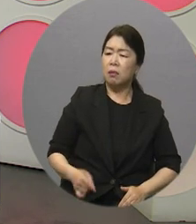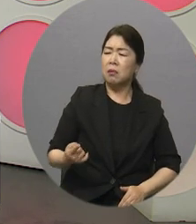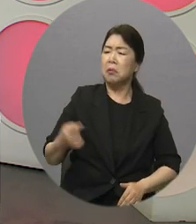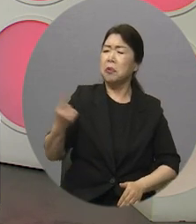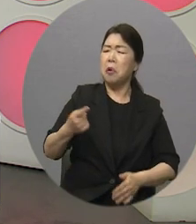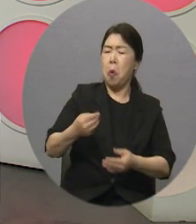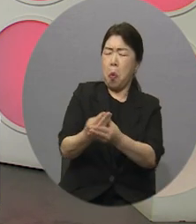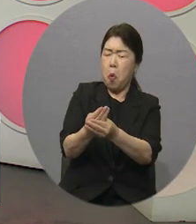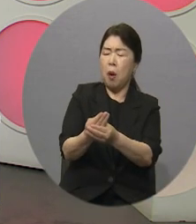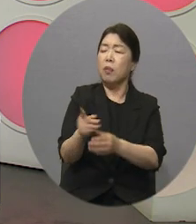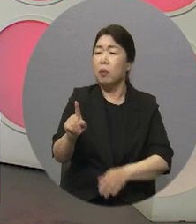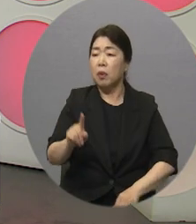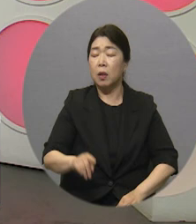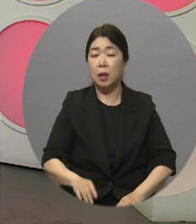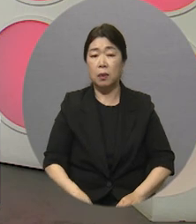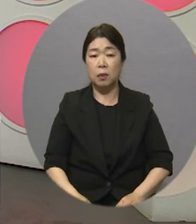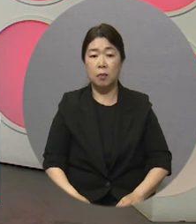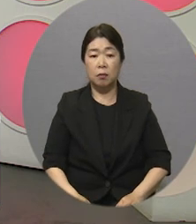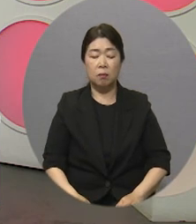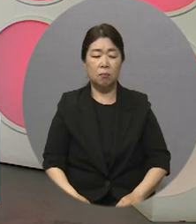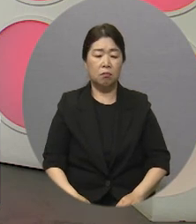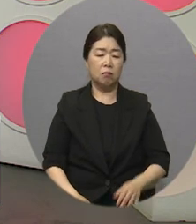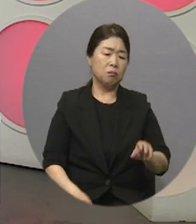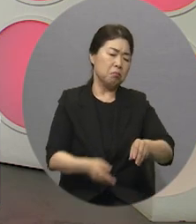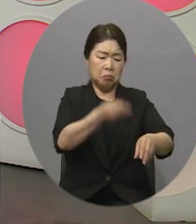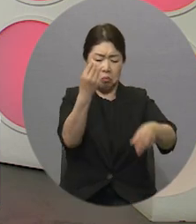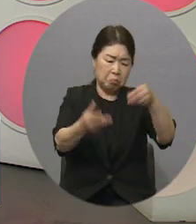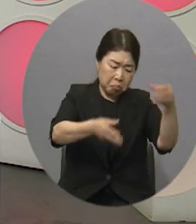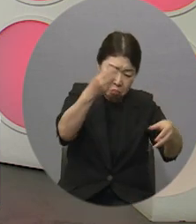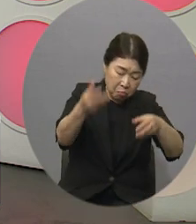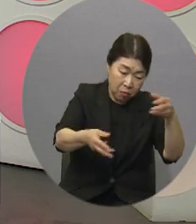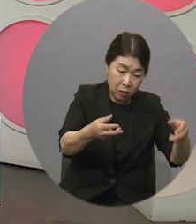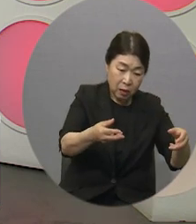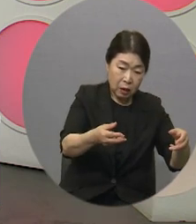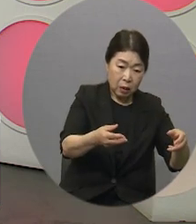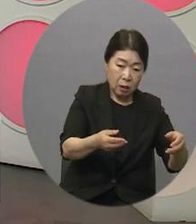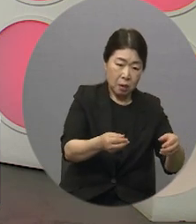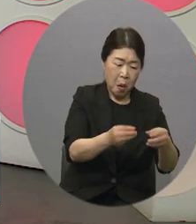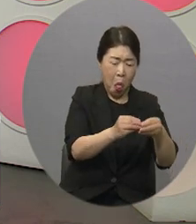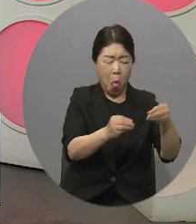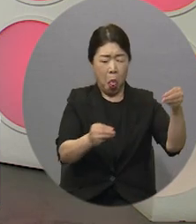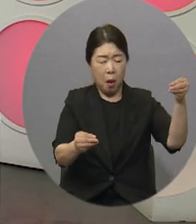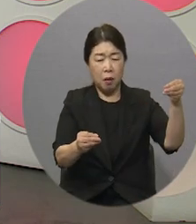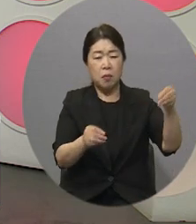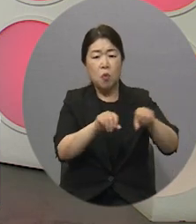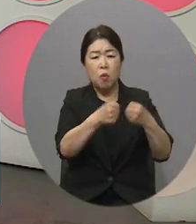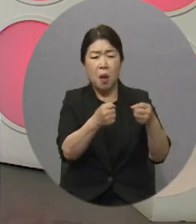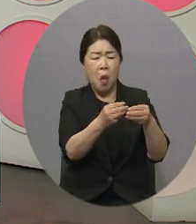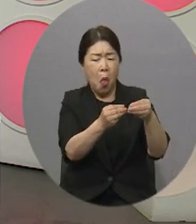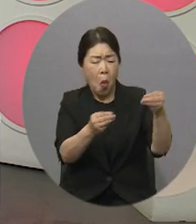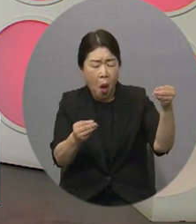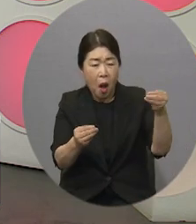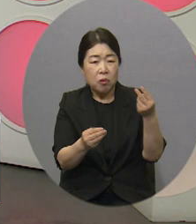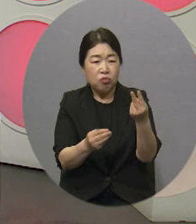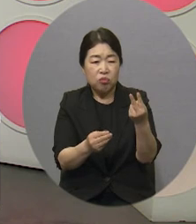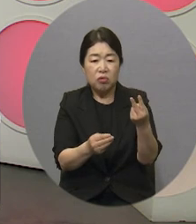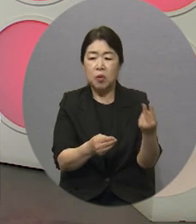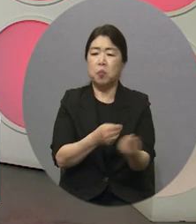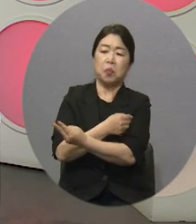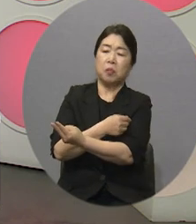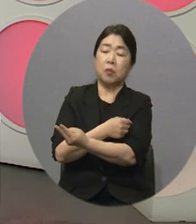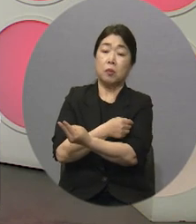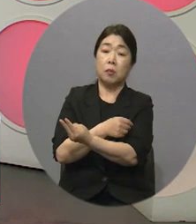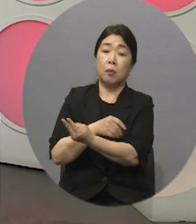안 돼요. 그러고는 고구마를 뒤적뒤적 해치더니 삐쩍 마른 두 개를 아주머니에게